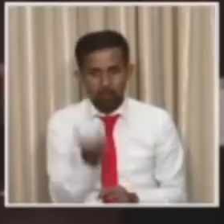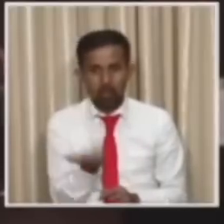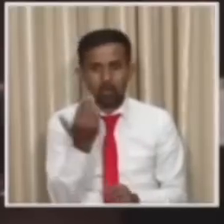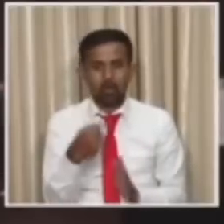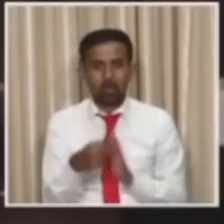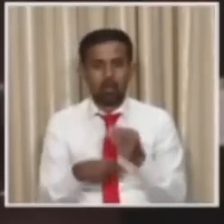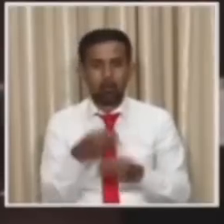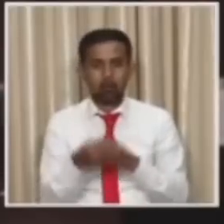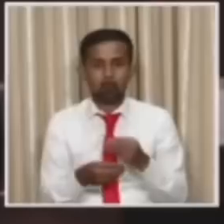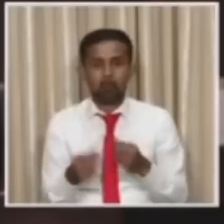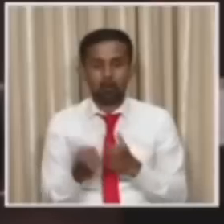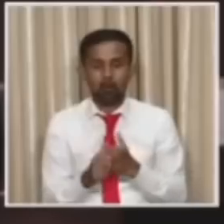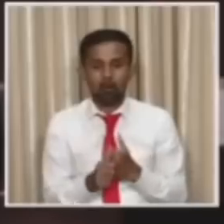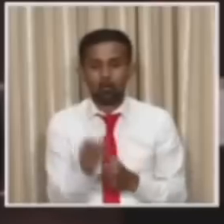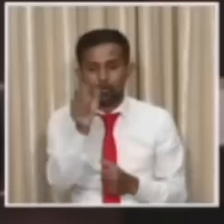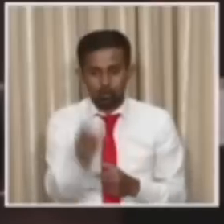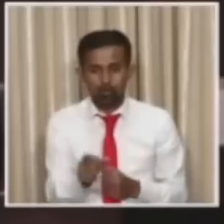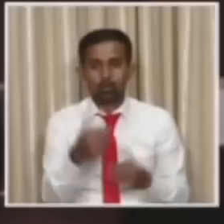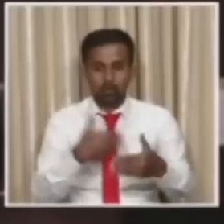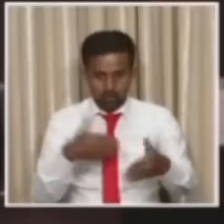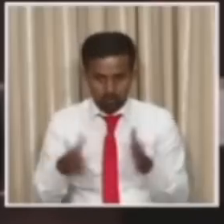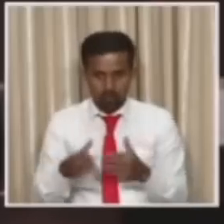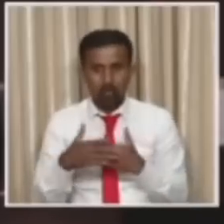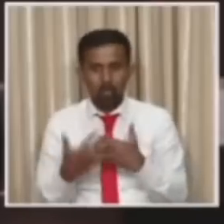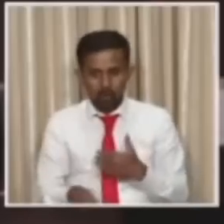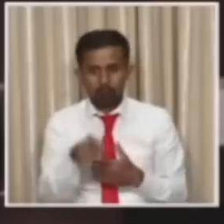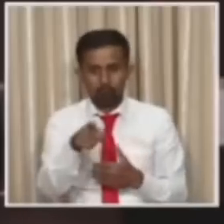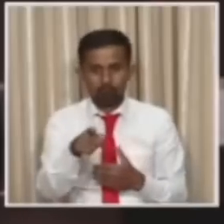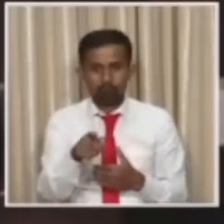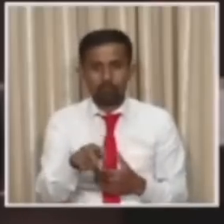රටේ ව්‍යවසායකයන් නැති කරද්දි ඔබතුමත් ඒ කැබිනට් එකේ හිටියා අද